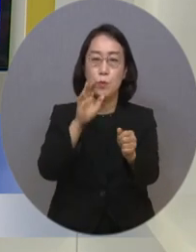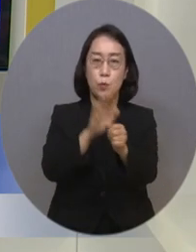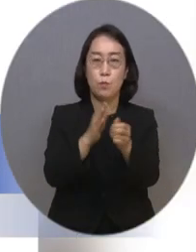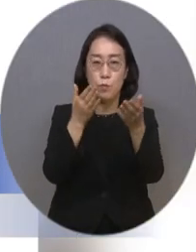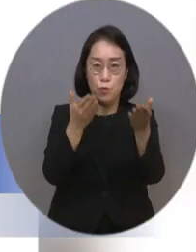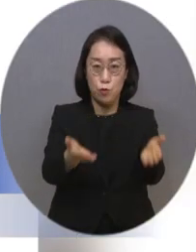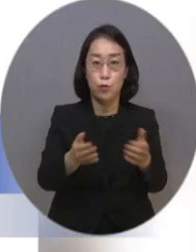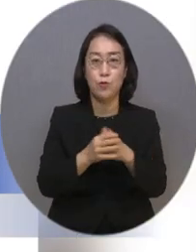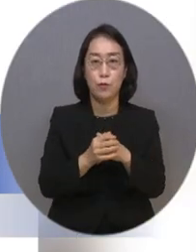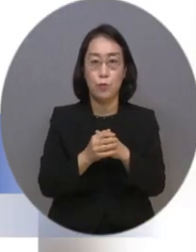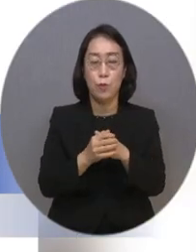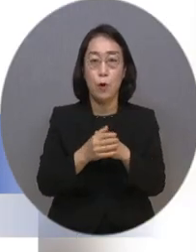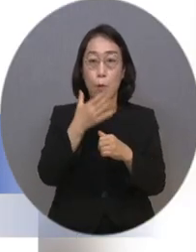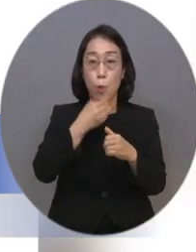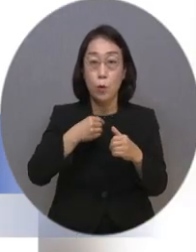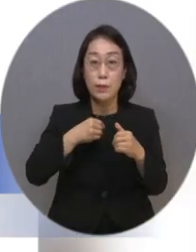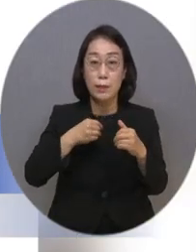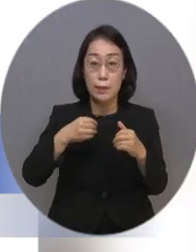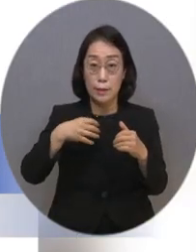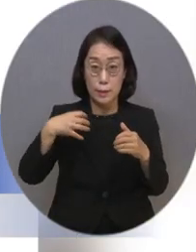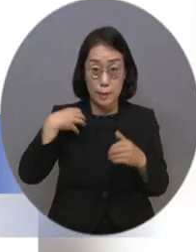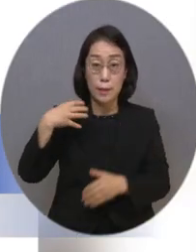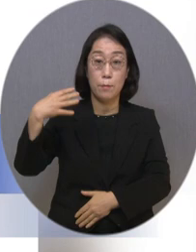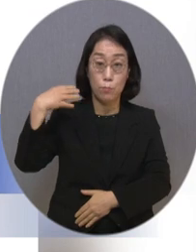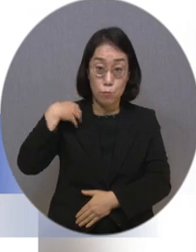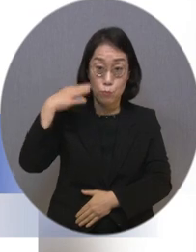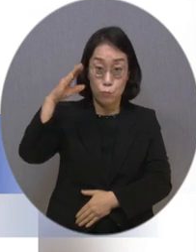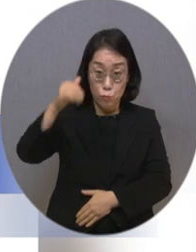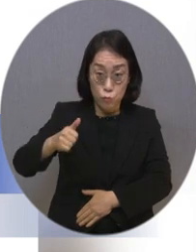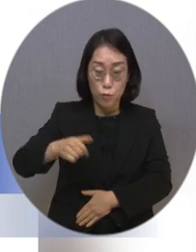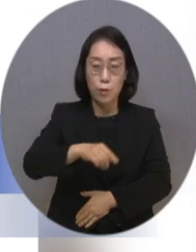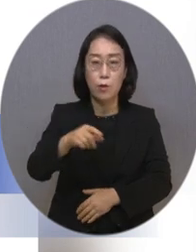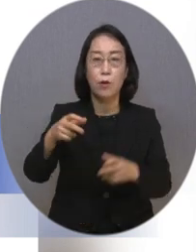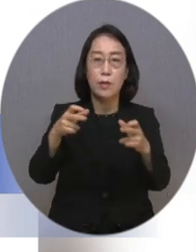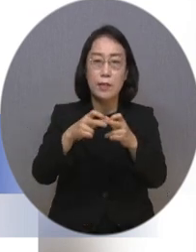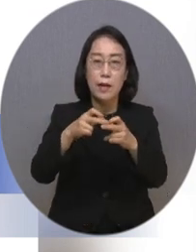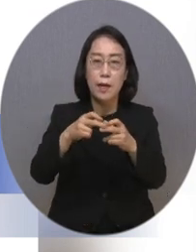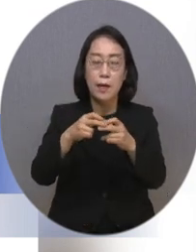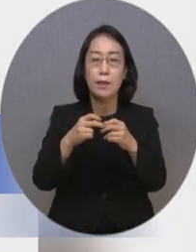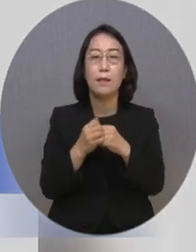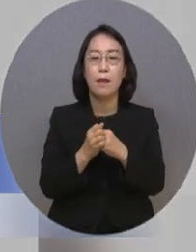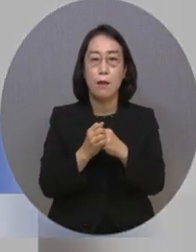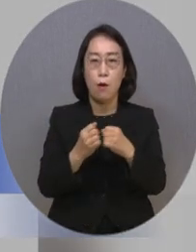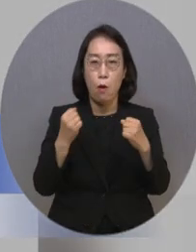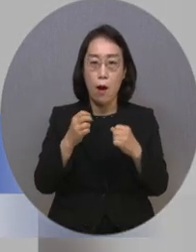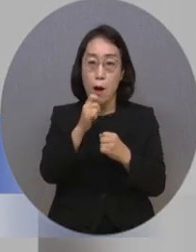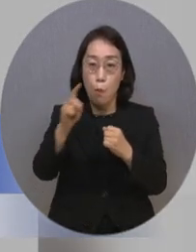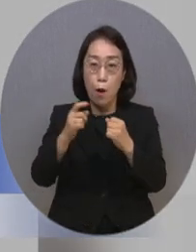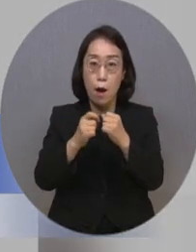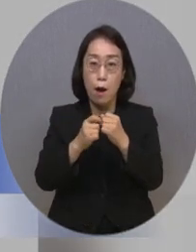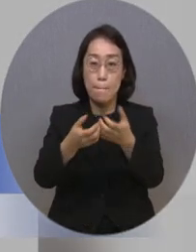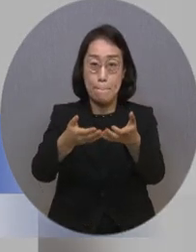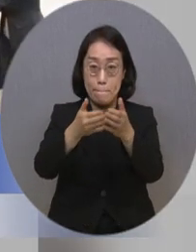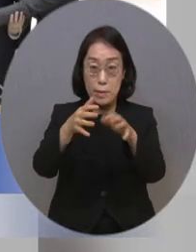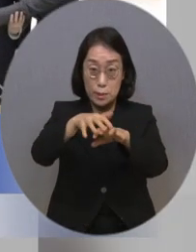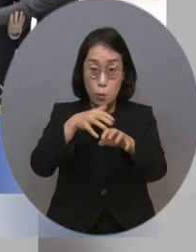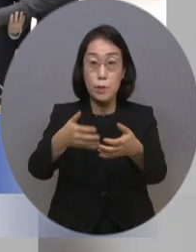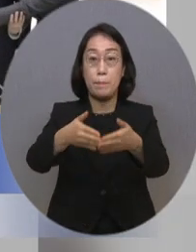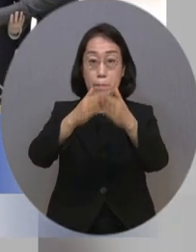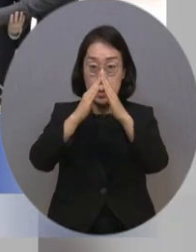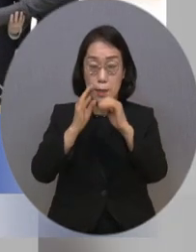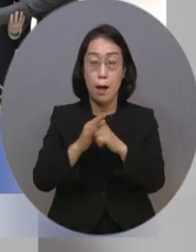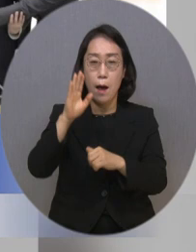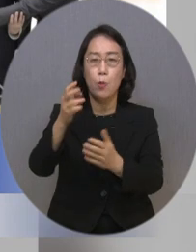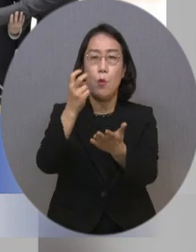보입니다. 보건복지부가 조직 개편을 통해 장애인 건강과를 신설했는데요. 장애인 건강과는 앞으로